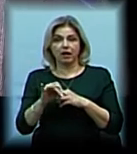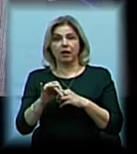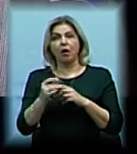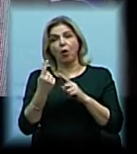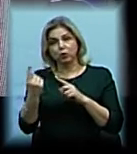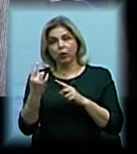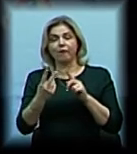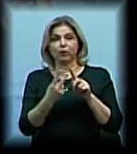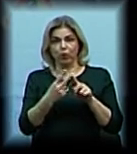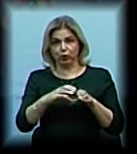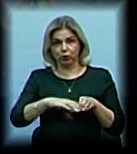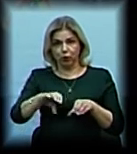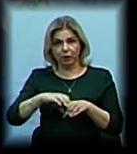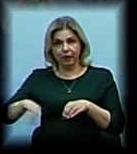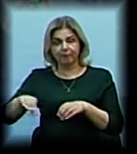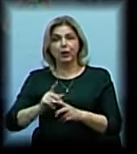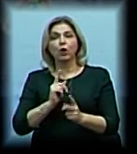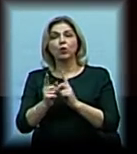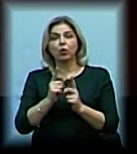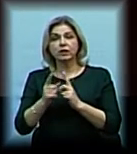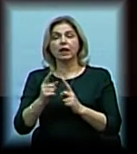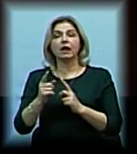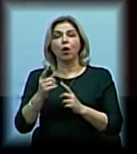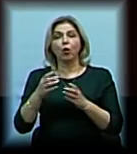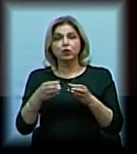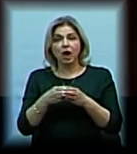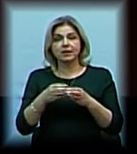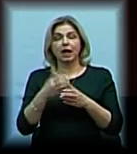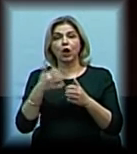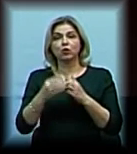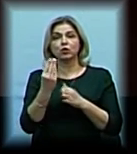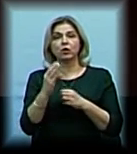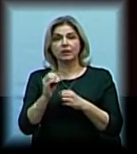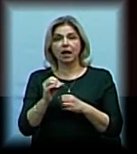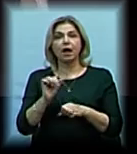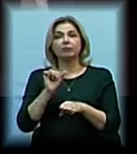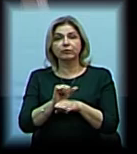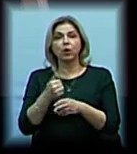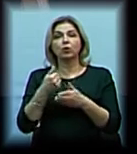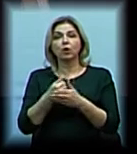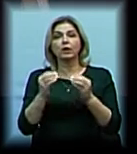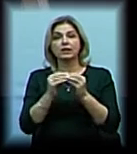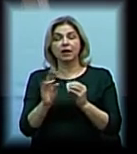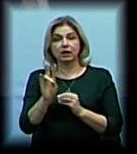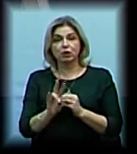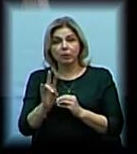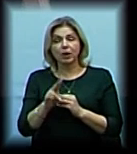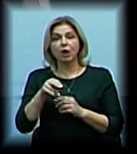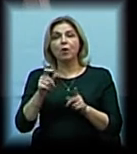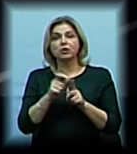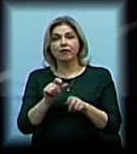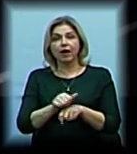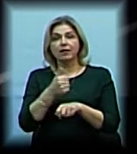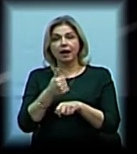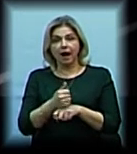зворотнього трубопроводу. Рух авто цією ділянкою Херсонського шосе орієнтовно зупинили до 10 листопада. За словами генерального